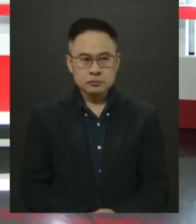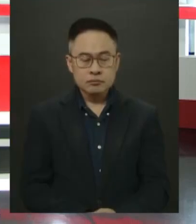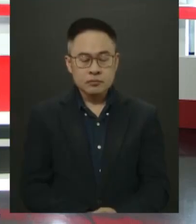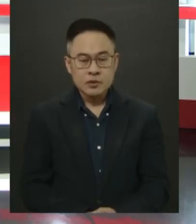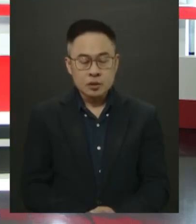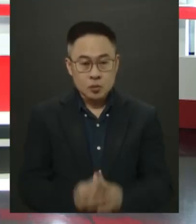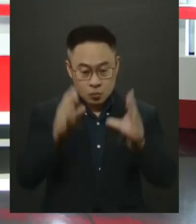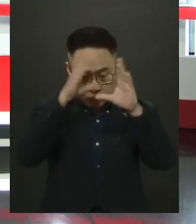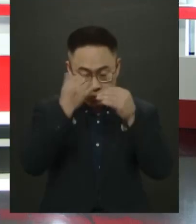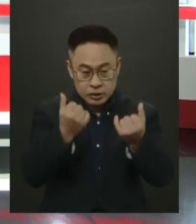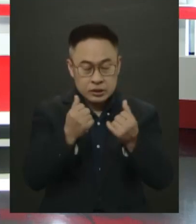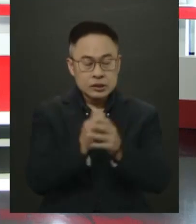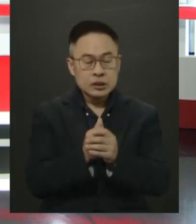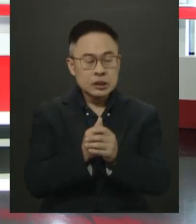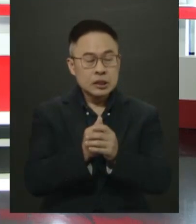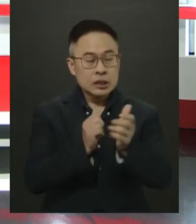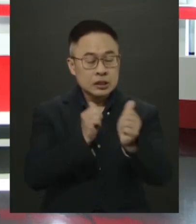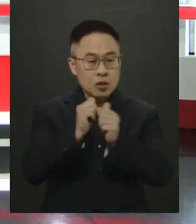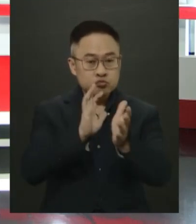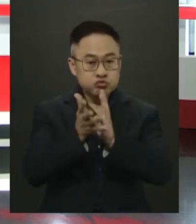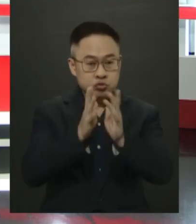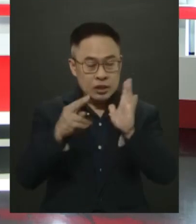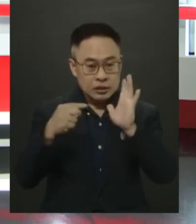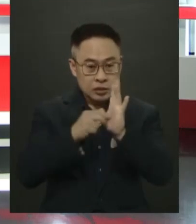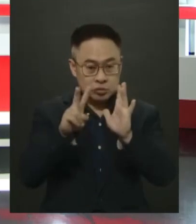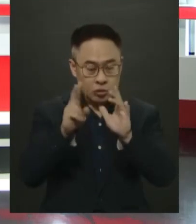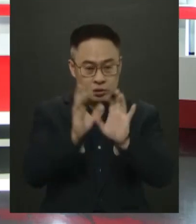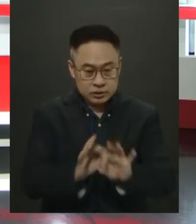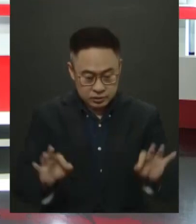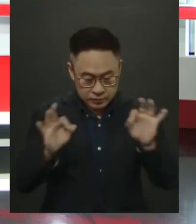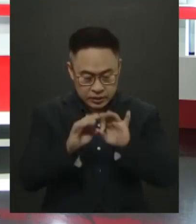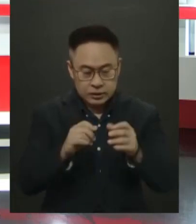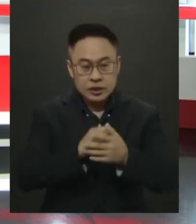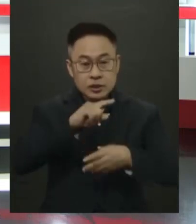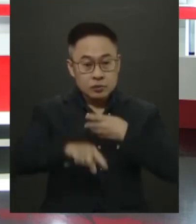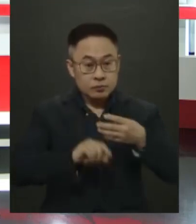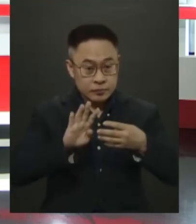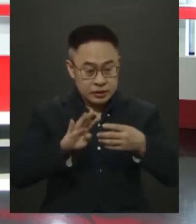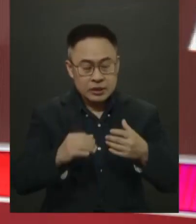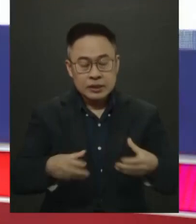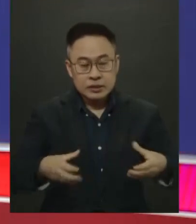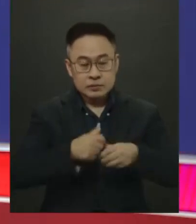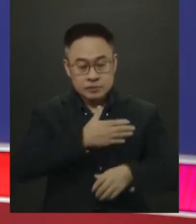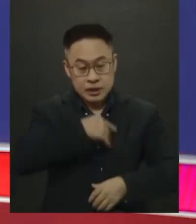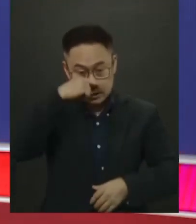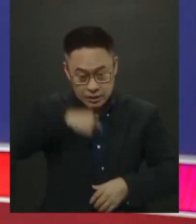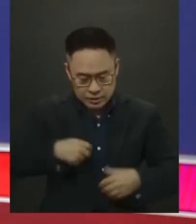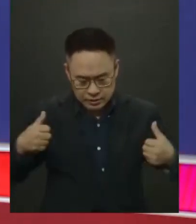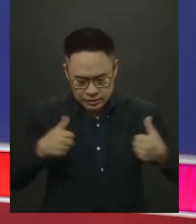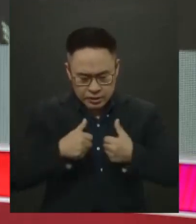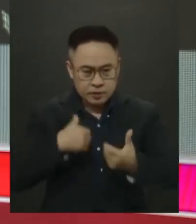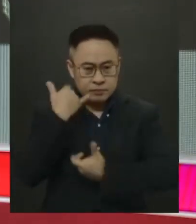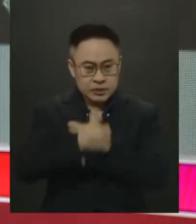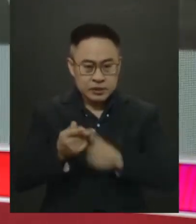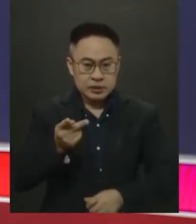ช่วงค่ำวันนี้นะครับเรามีนัดกันเรียกว่าเป็นนัดสำคัญเลยก็คือศึกฟุตซอลไทยฟุตซอลโลกของเรานะครับทีมชาติไทยนะครับจะลงสนามในเกมที่2เจอกับ